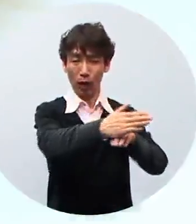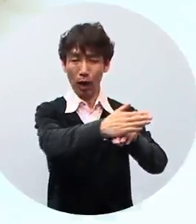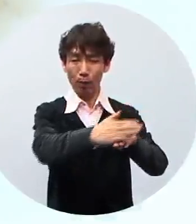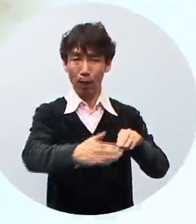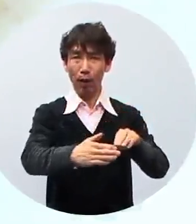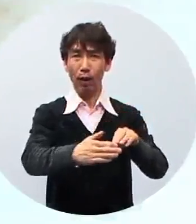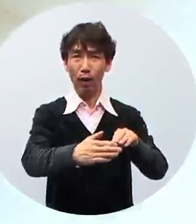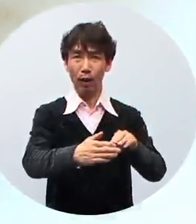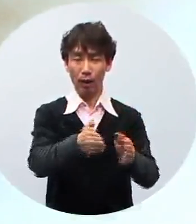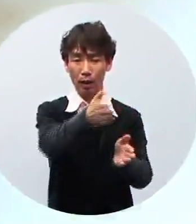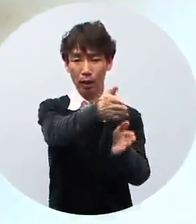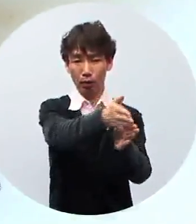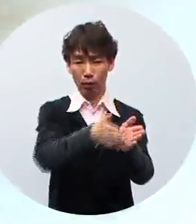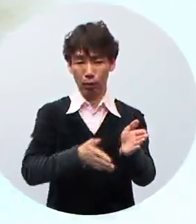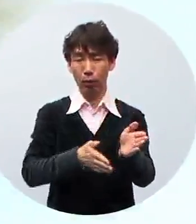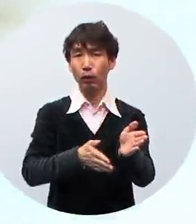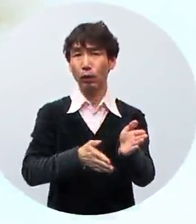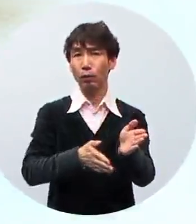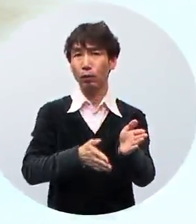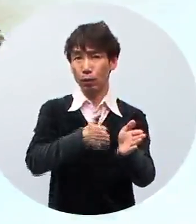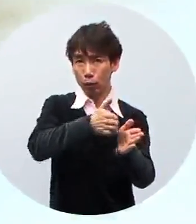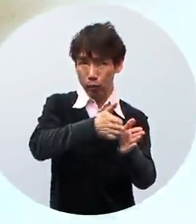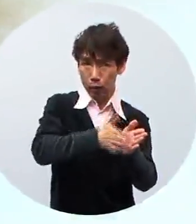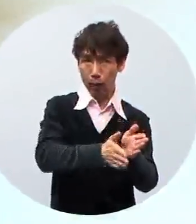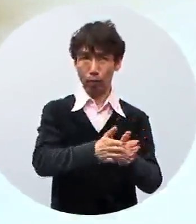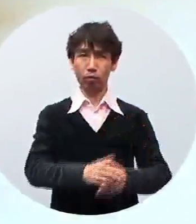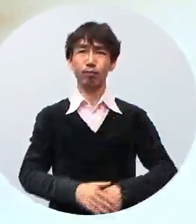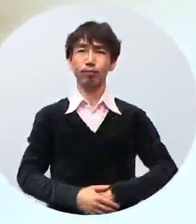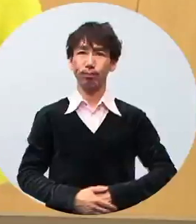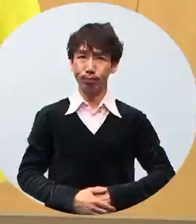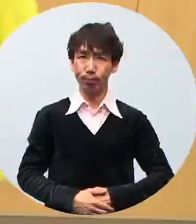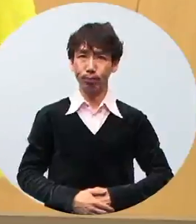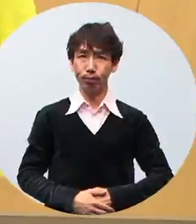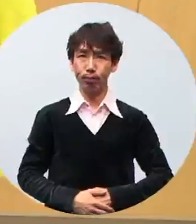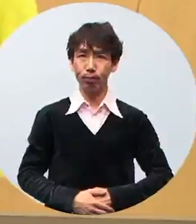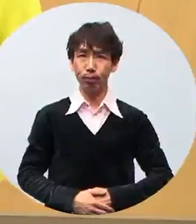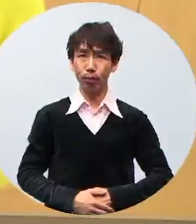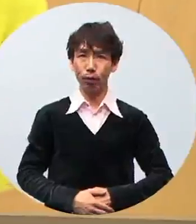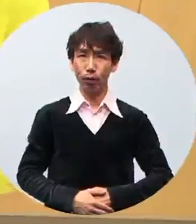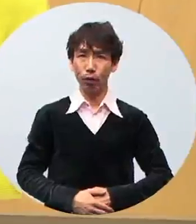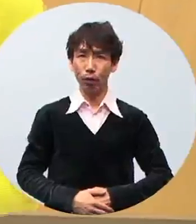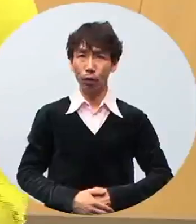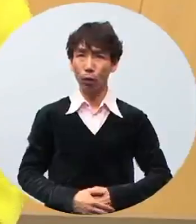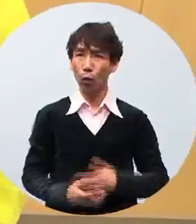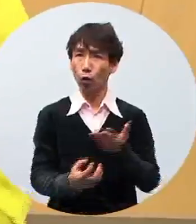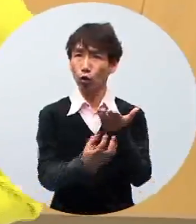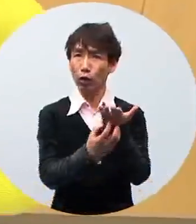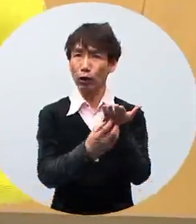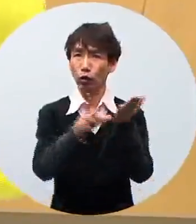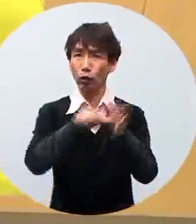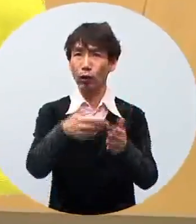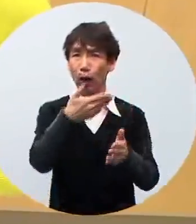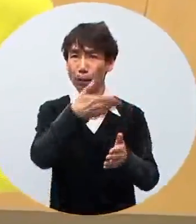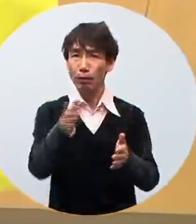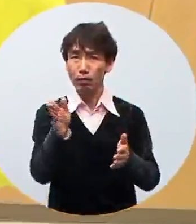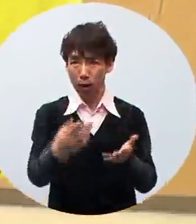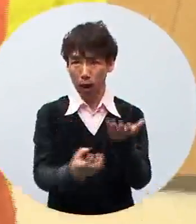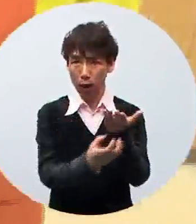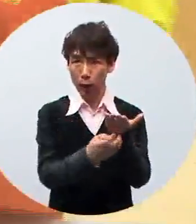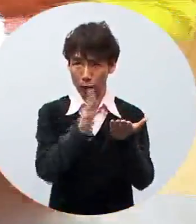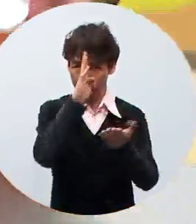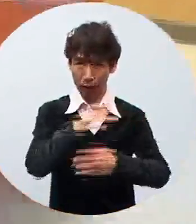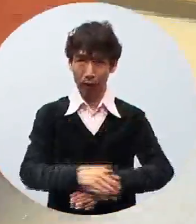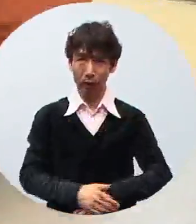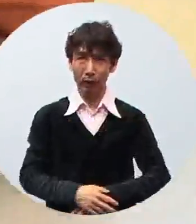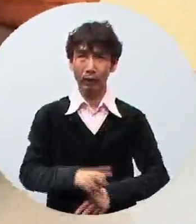取り、縦に深く切り込みを入れます。 この下茹では水からですか？ はい、 はい、 ま